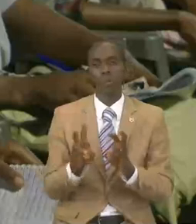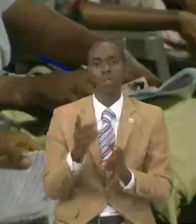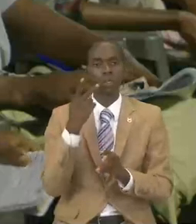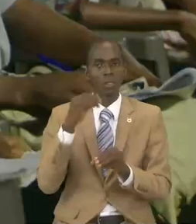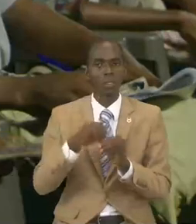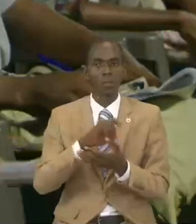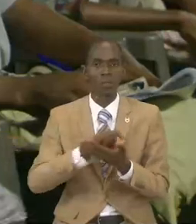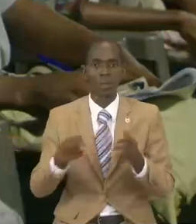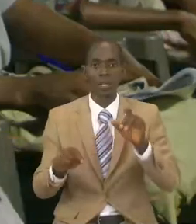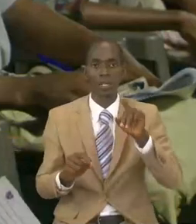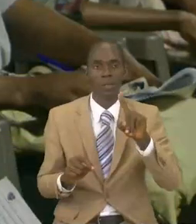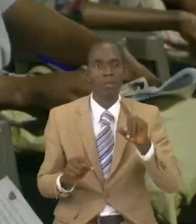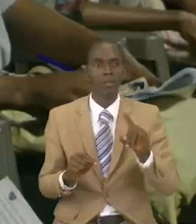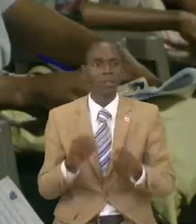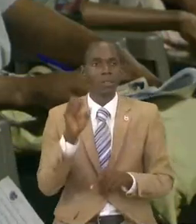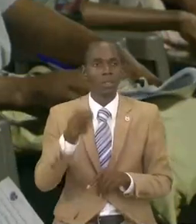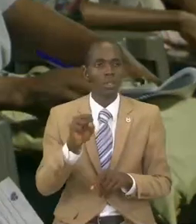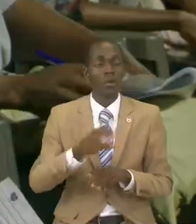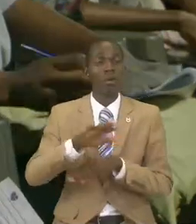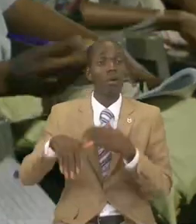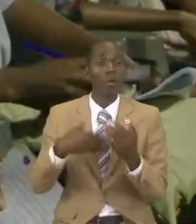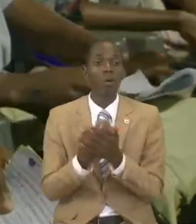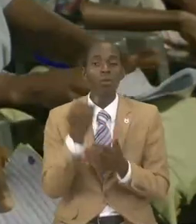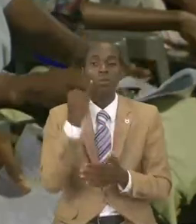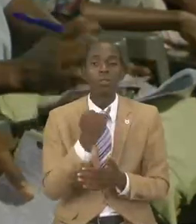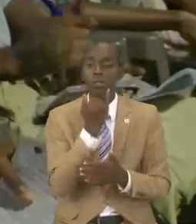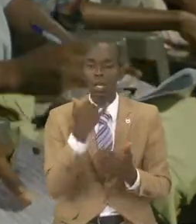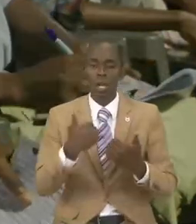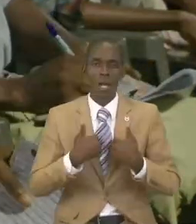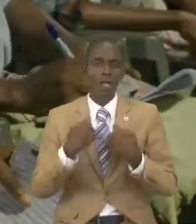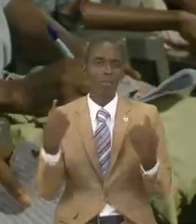11. Tout Israël a transgressé ta loi. Vous